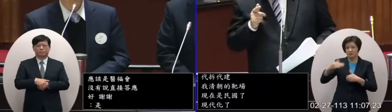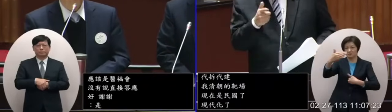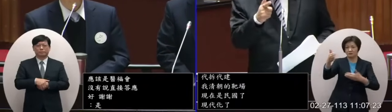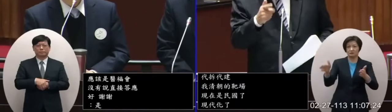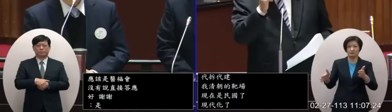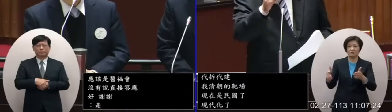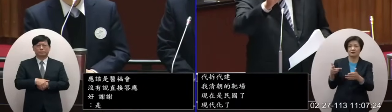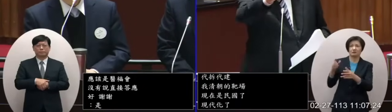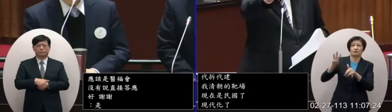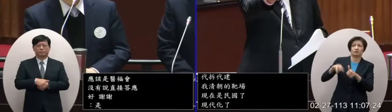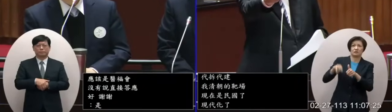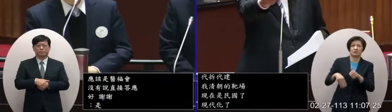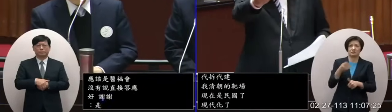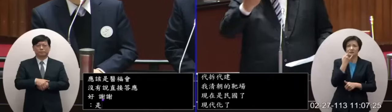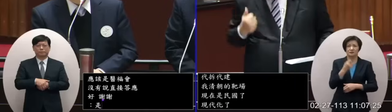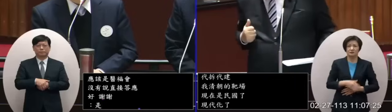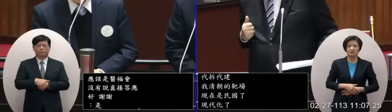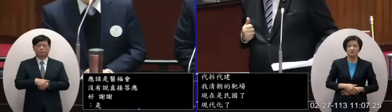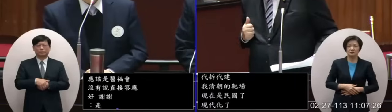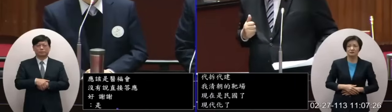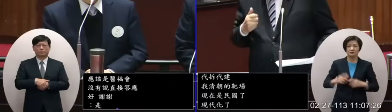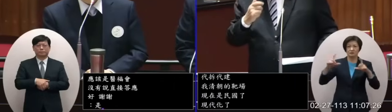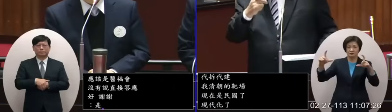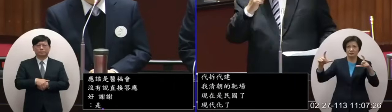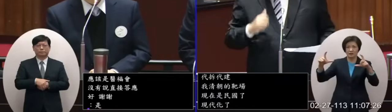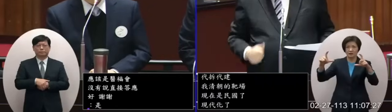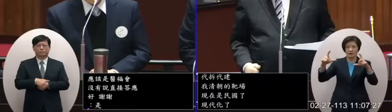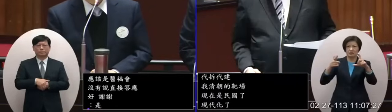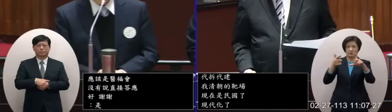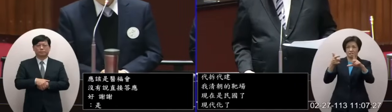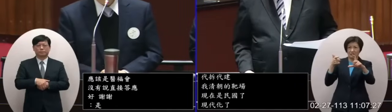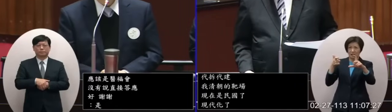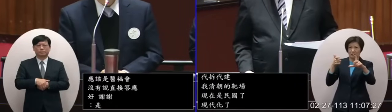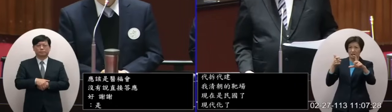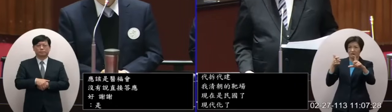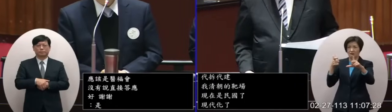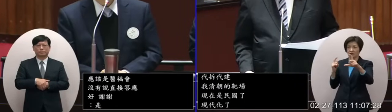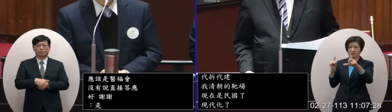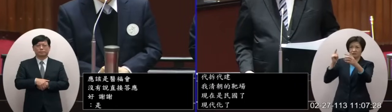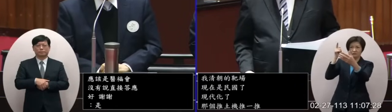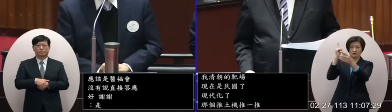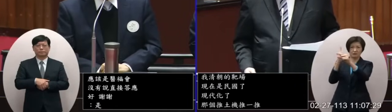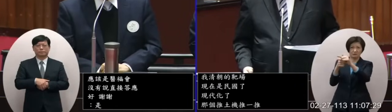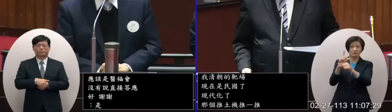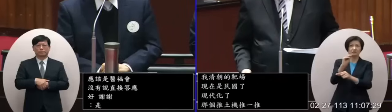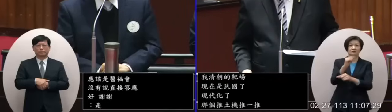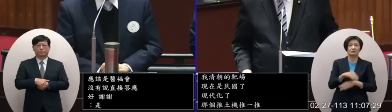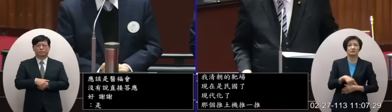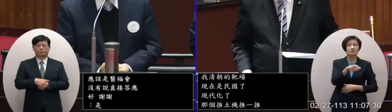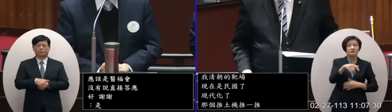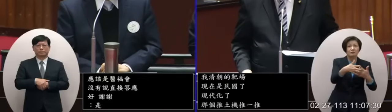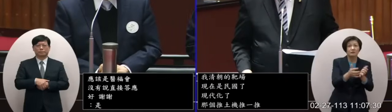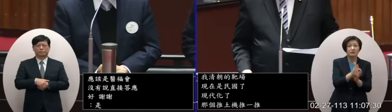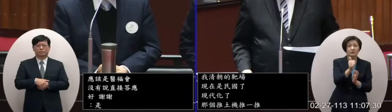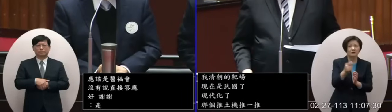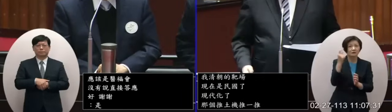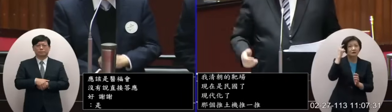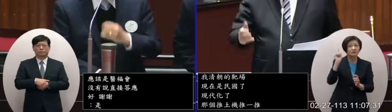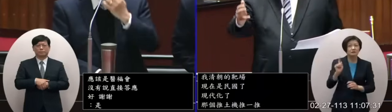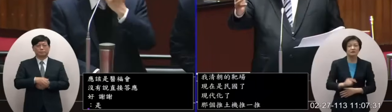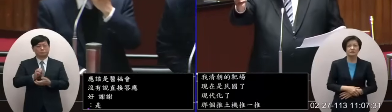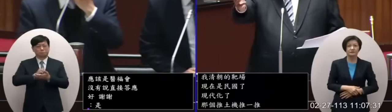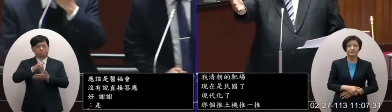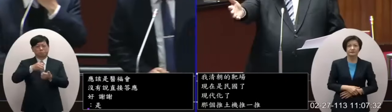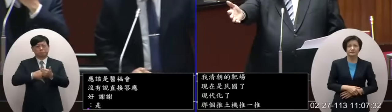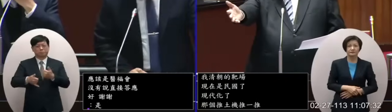打了，打了以后那个靶子自动弹回来，看看有没有打中靶心，有没有打中。部长是不是这样？ 我跟